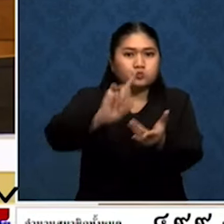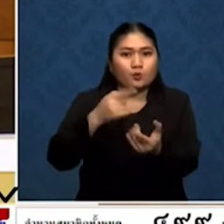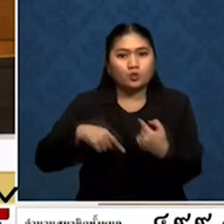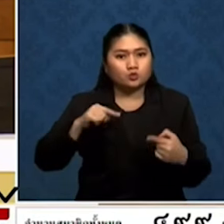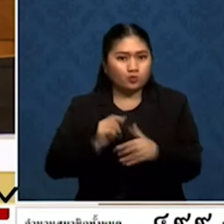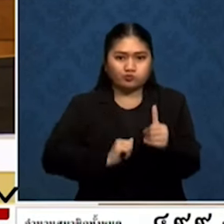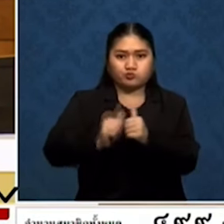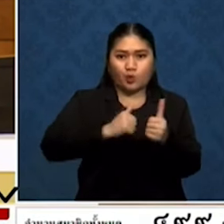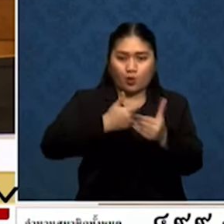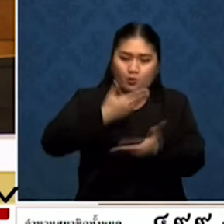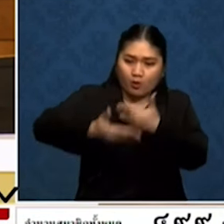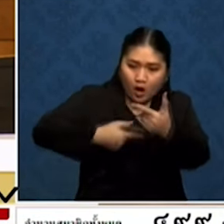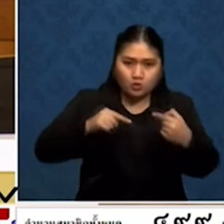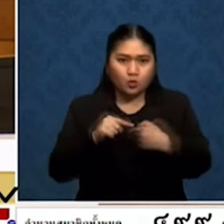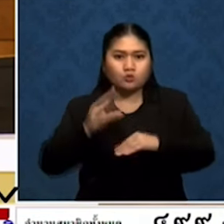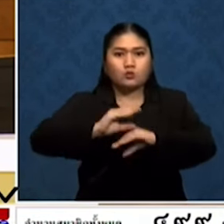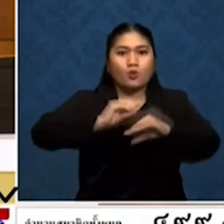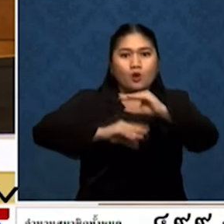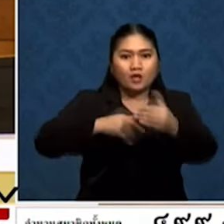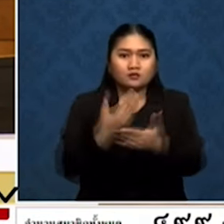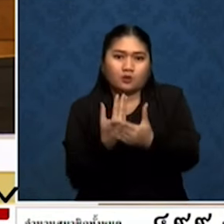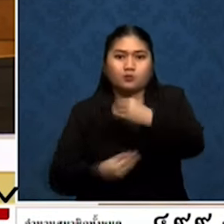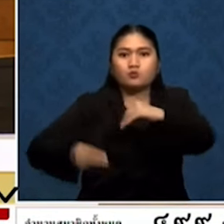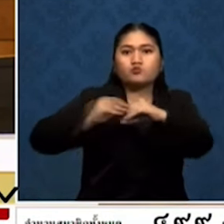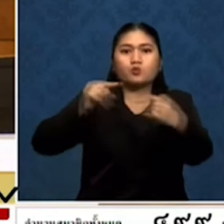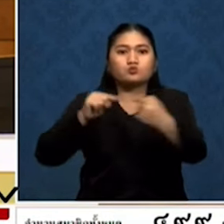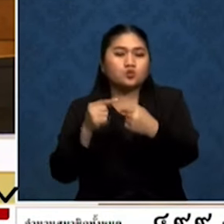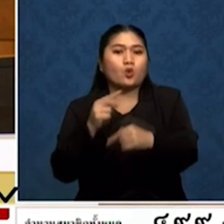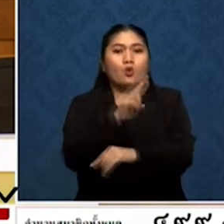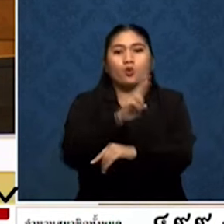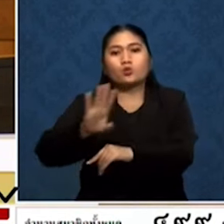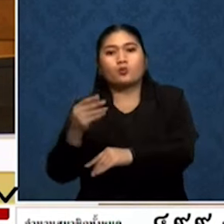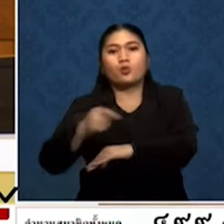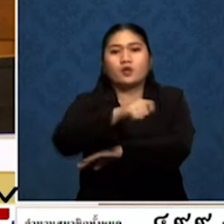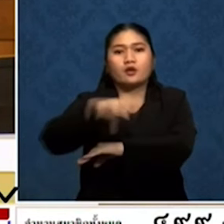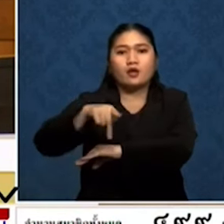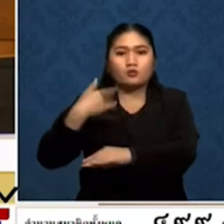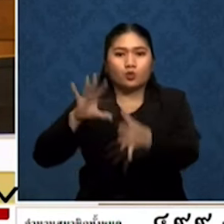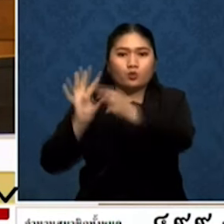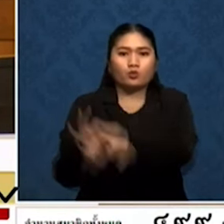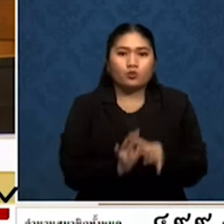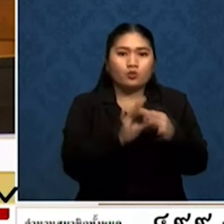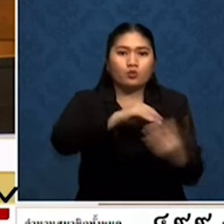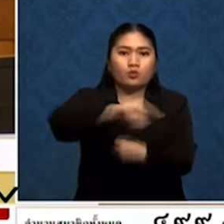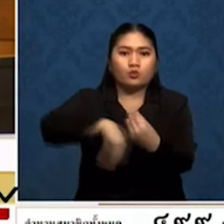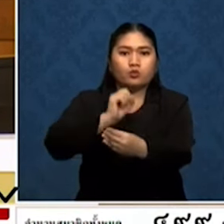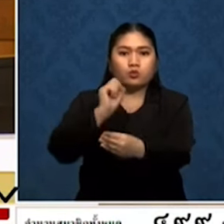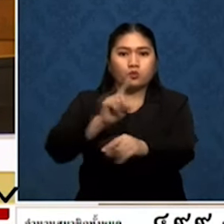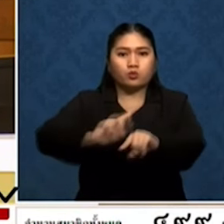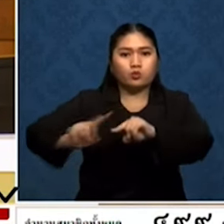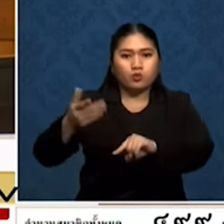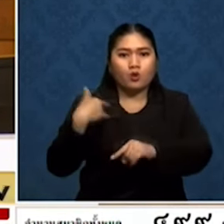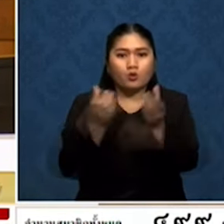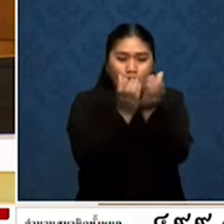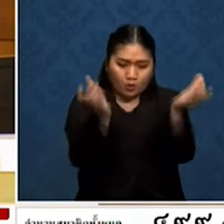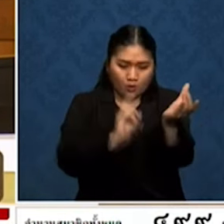นการแ่งขนของประเทศผ่านโครงการเติมเงิ 1,000 บาผ่านดจิตัวอลเลทโดยคำหนึถึงความสอดคลองกับภาวาเศรษฐกิจรฐมนู